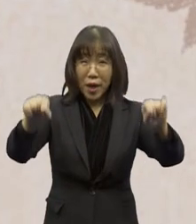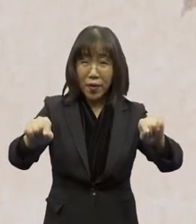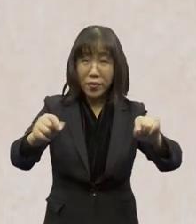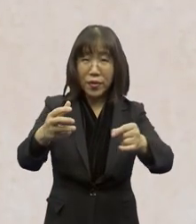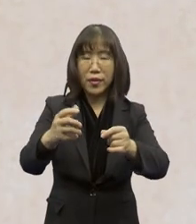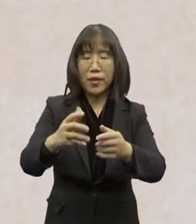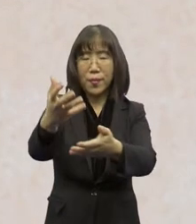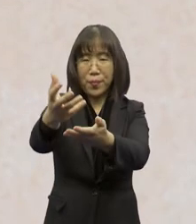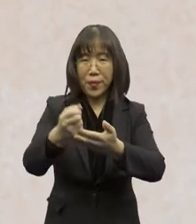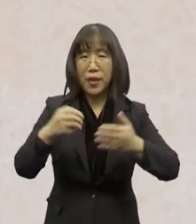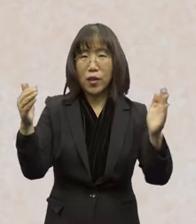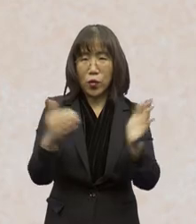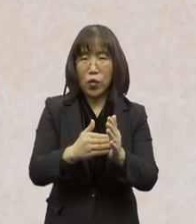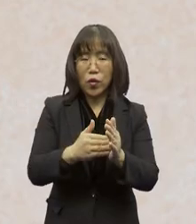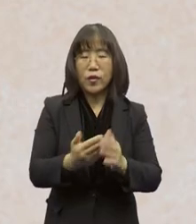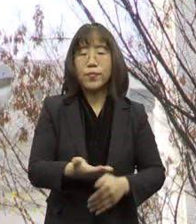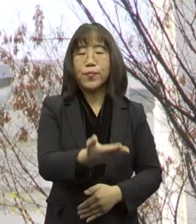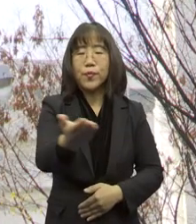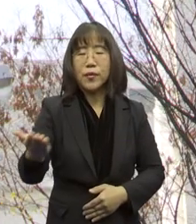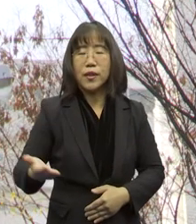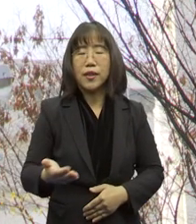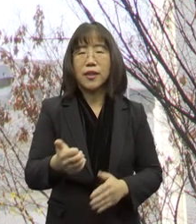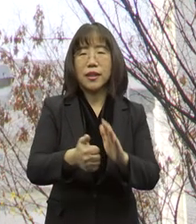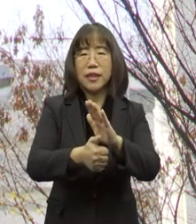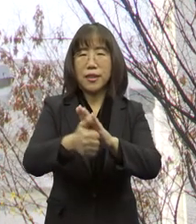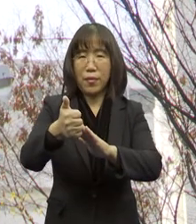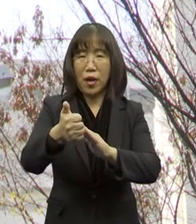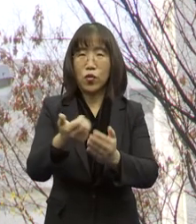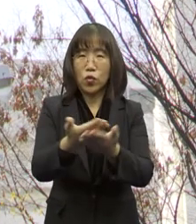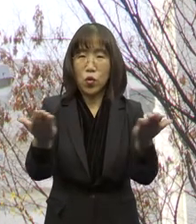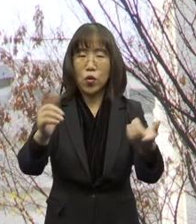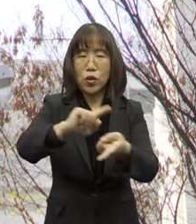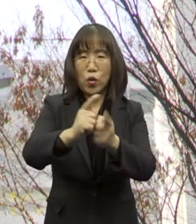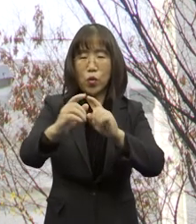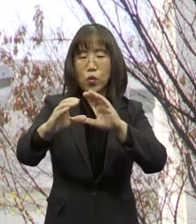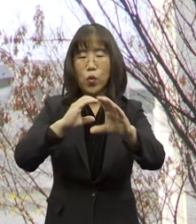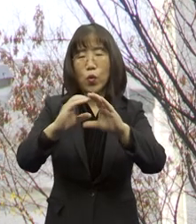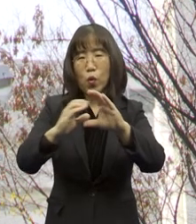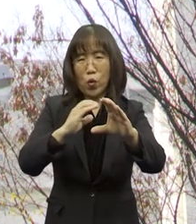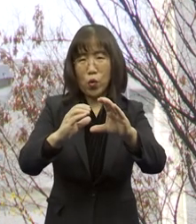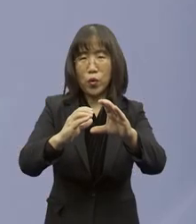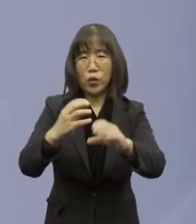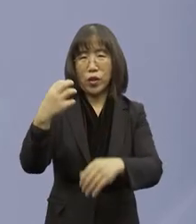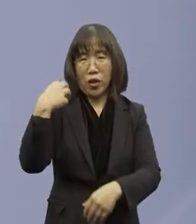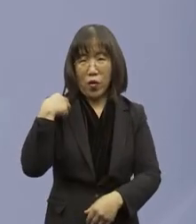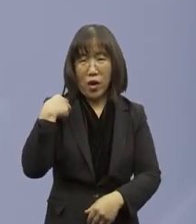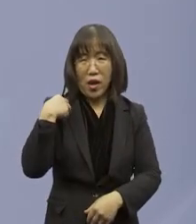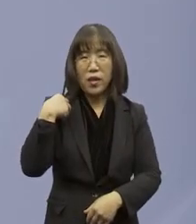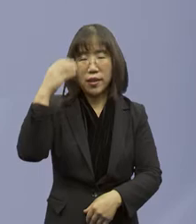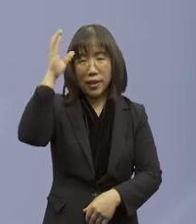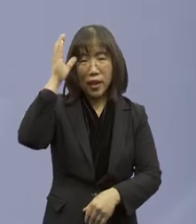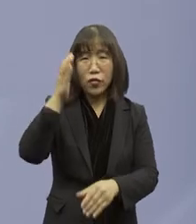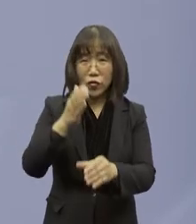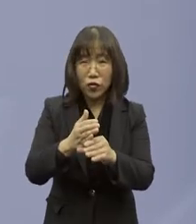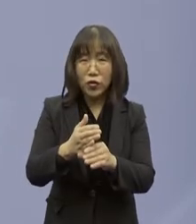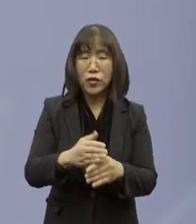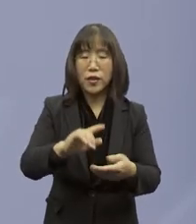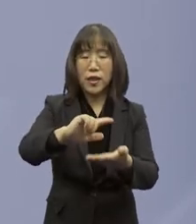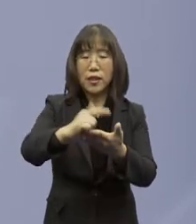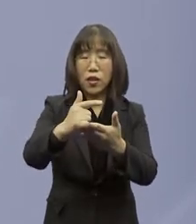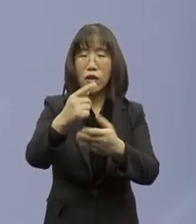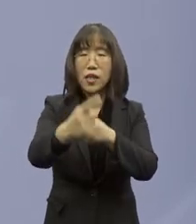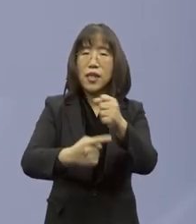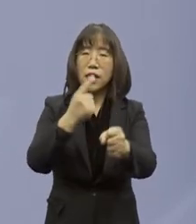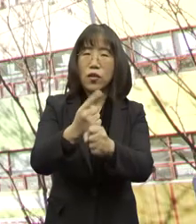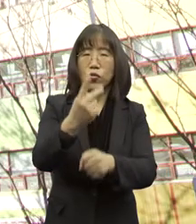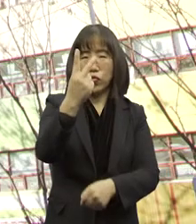글판이 구민들에게 희망을 전하는 것은 물론 구민들의 공감 소통 창구 역할을 해주기를 기대하고 있습니다.